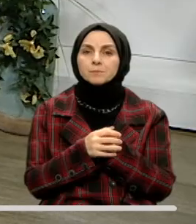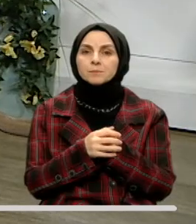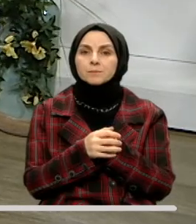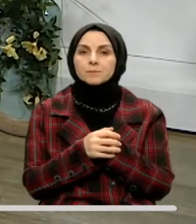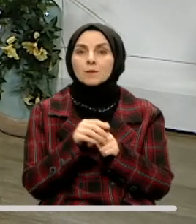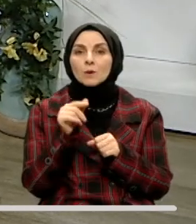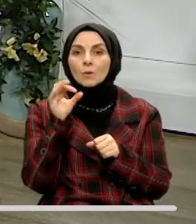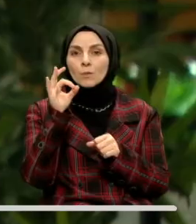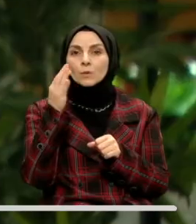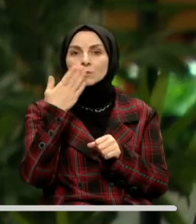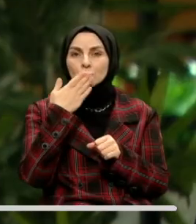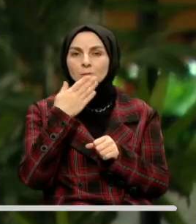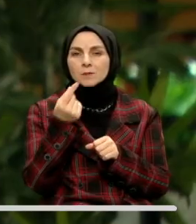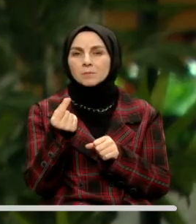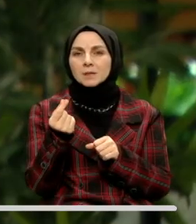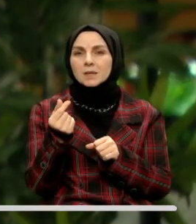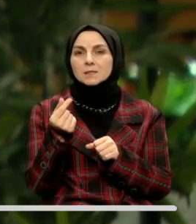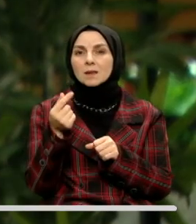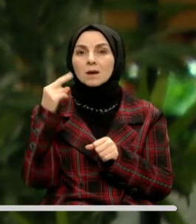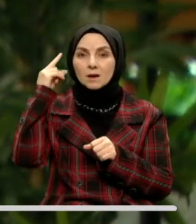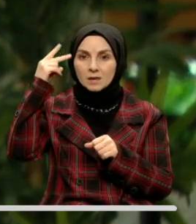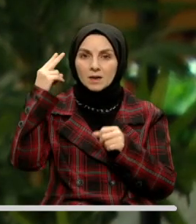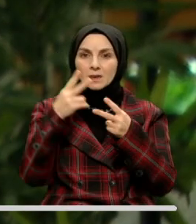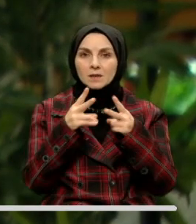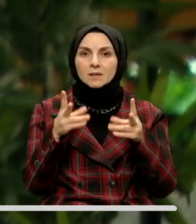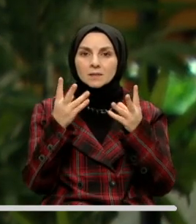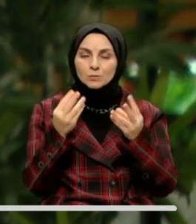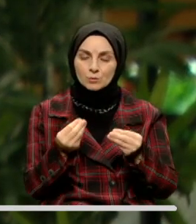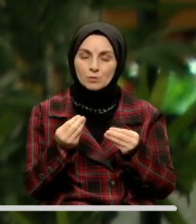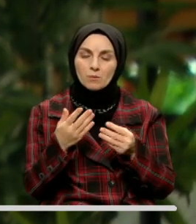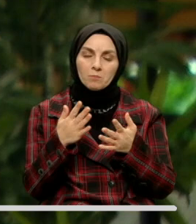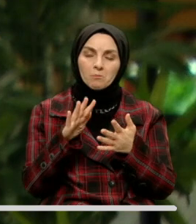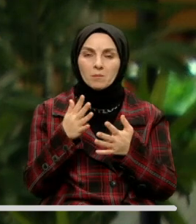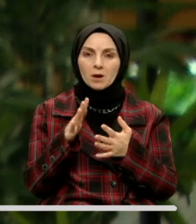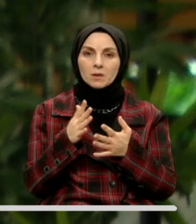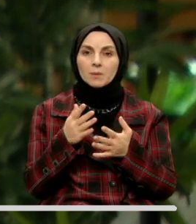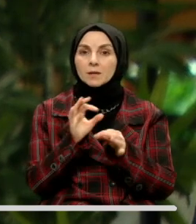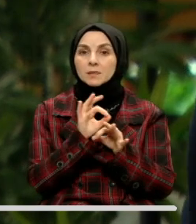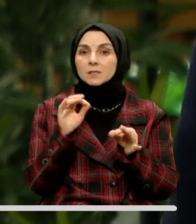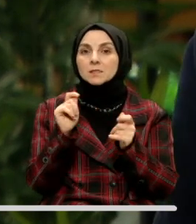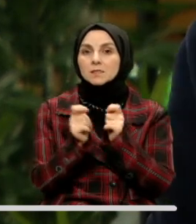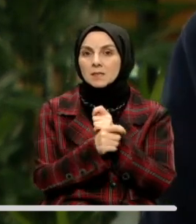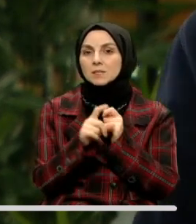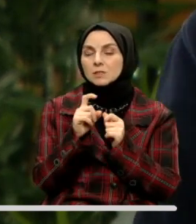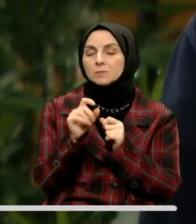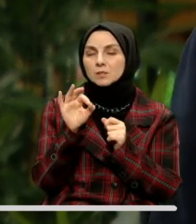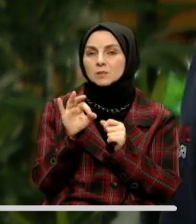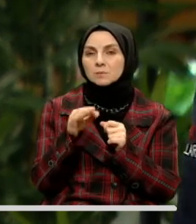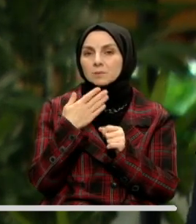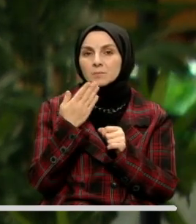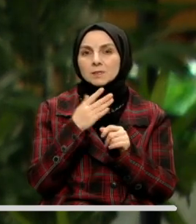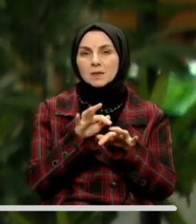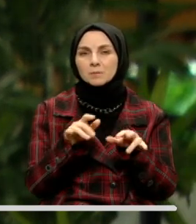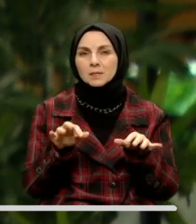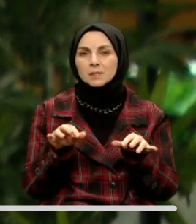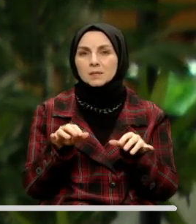belki. Ortaokulda biraz daha böyle aslında netleşiyor zannediyorum. Ben şunu olacağım ya da bu tarafa daha çok, hiç değişti mi maillerin böyle? Hani şu an mesela bilgisayar mühendisliğini çok